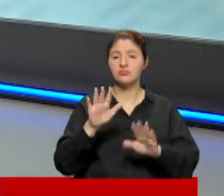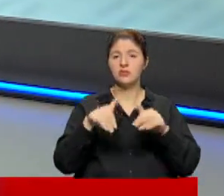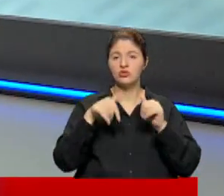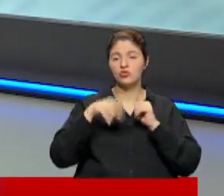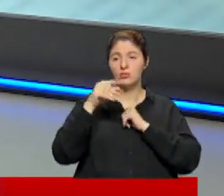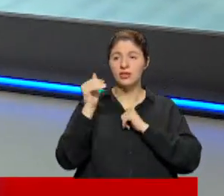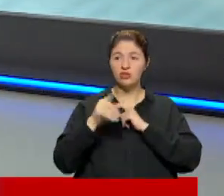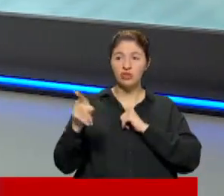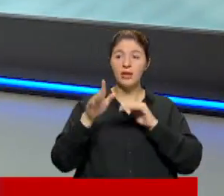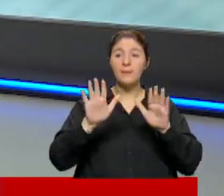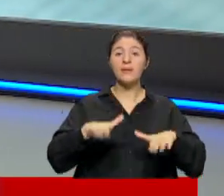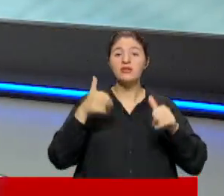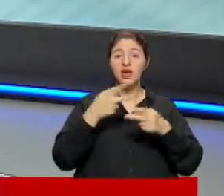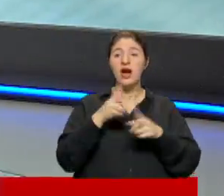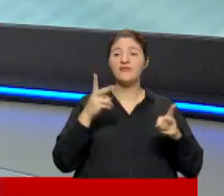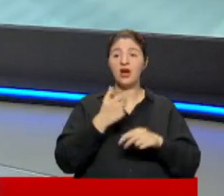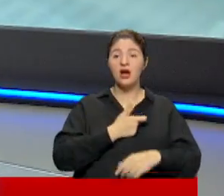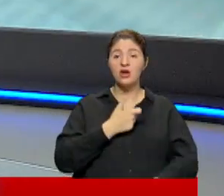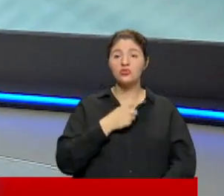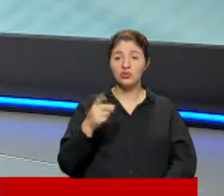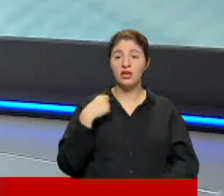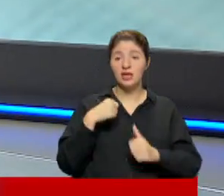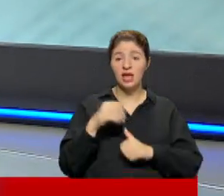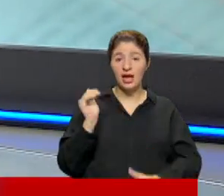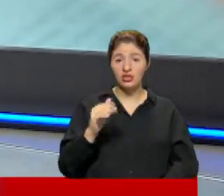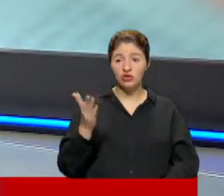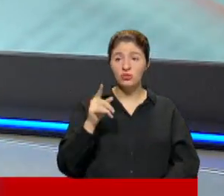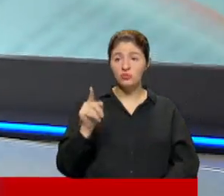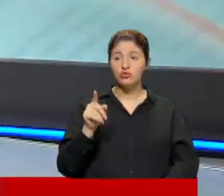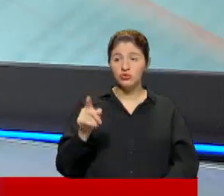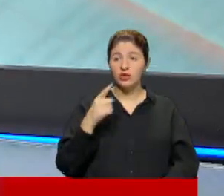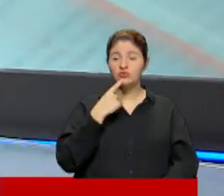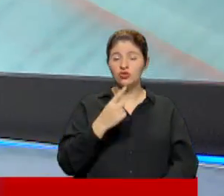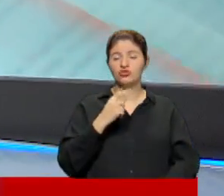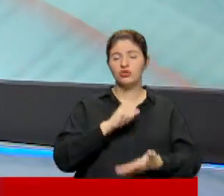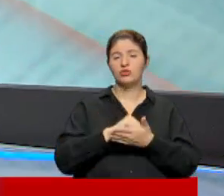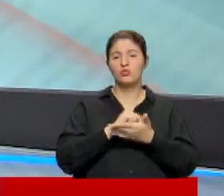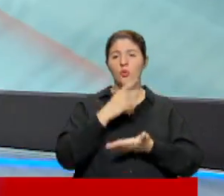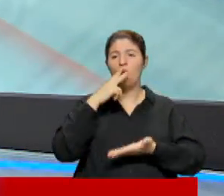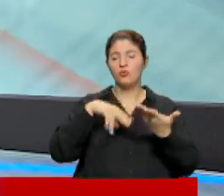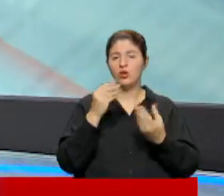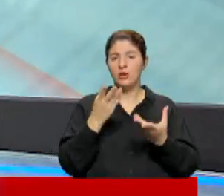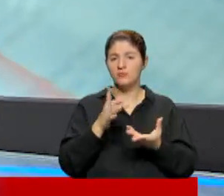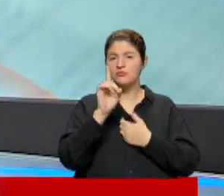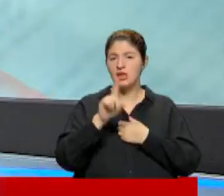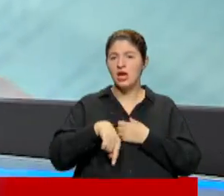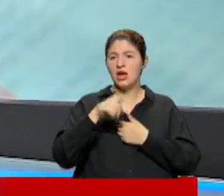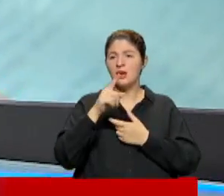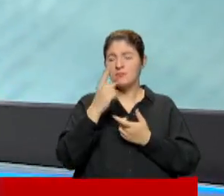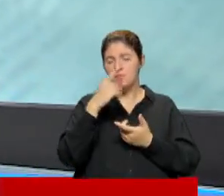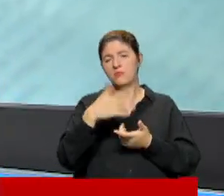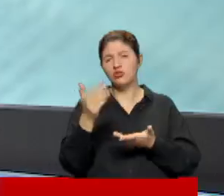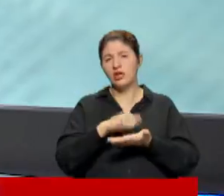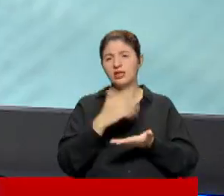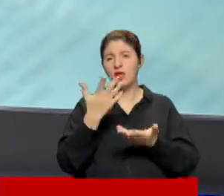gündemine gelecek meclise af yasası da yine gelecek bu bunu da Sözcü Gazetesinden okumuş oldum bir gazeteden daha